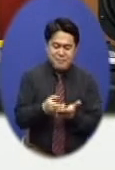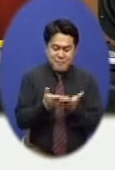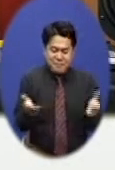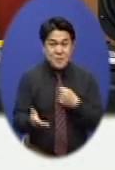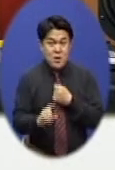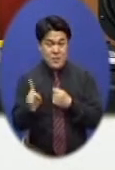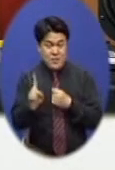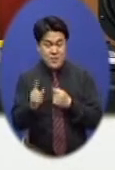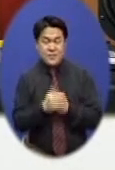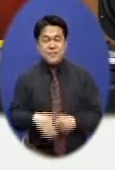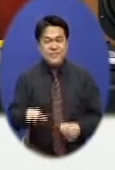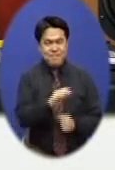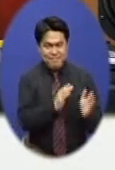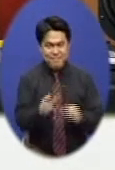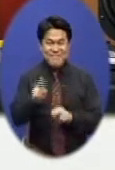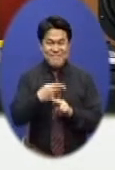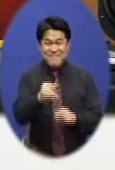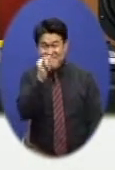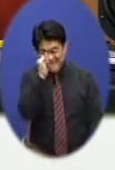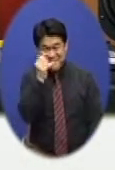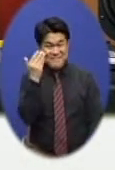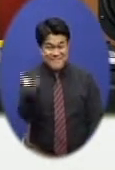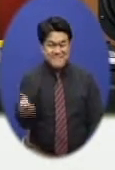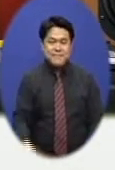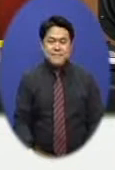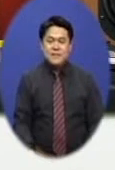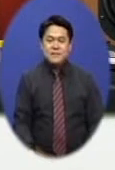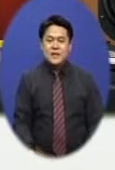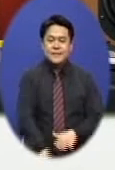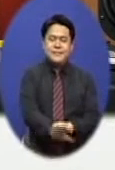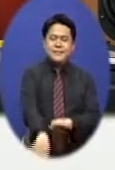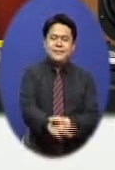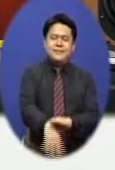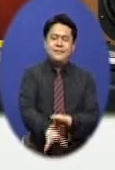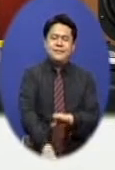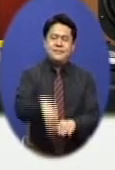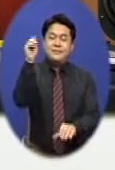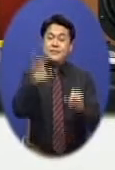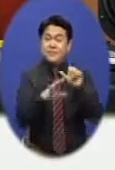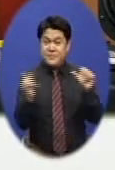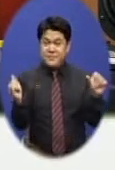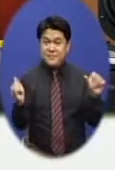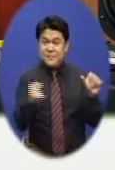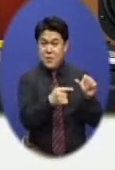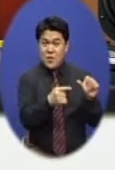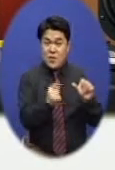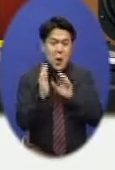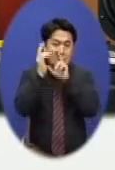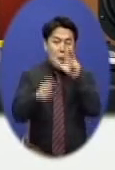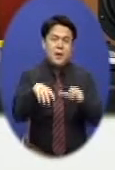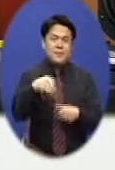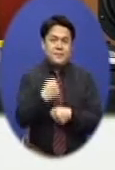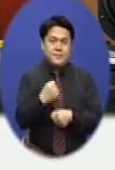저희 복지TV에서 소정의 선물도 준비됐다고요? 네. 다섯 분을 뽑아가지고요. 네. 그